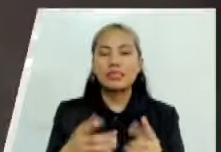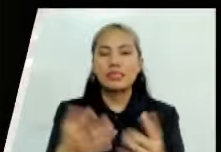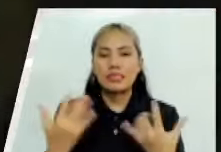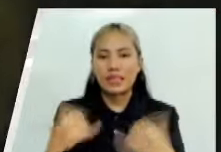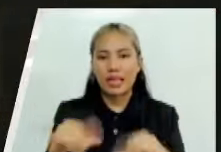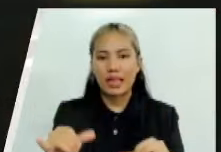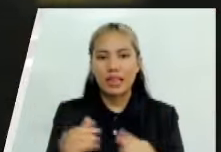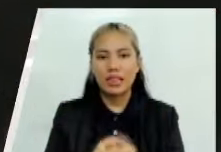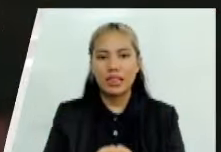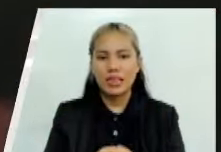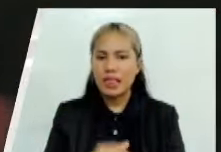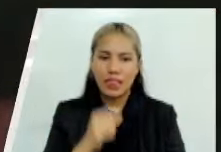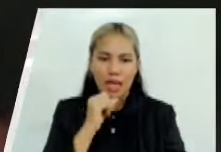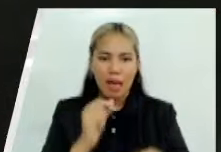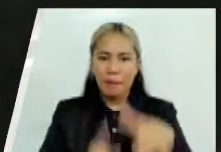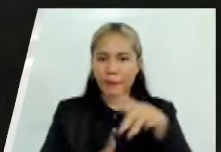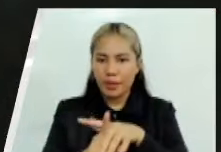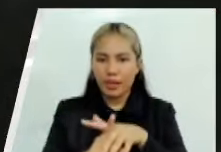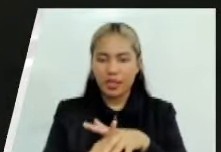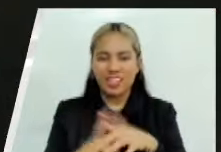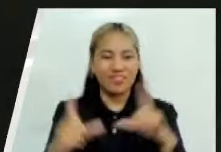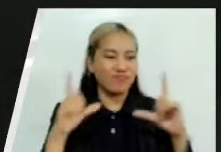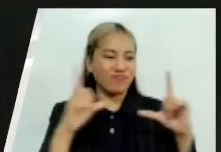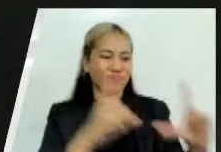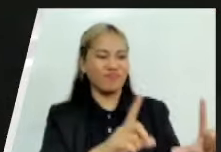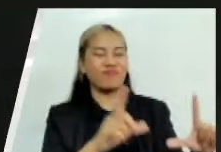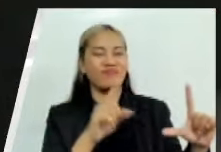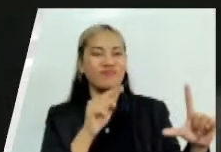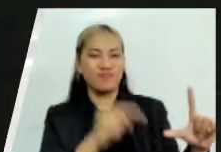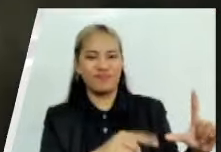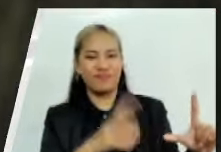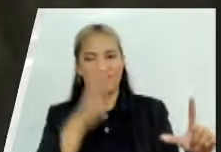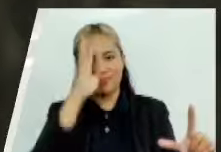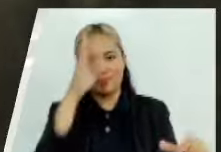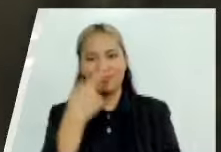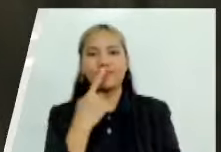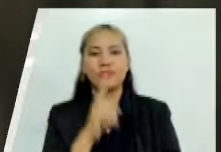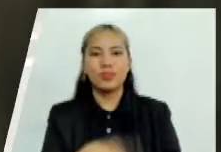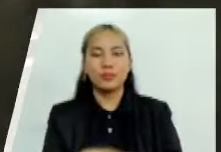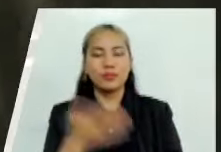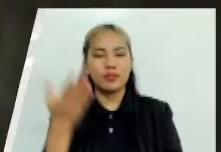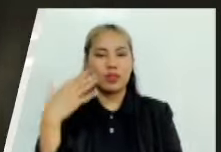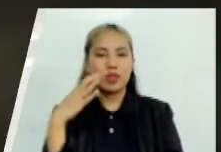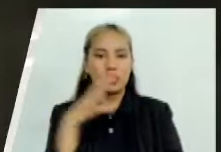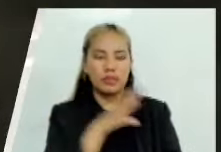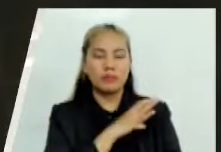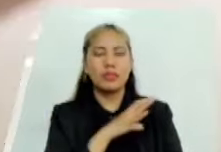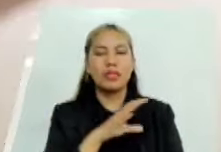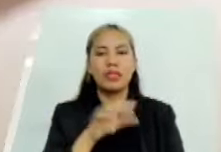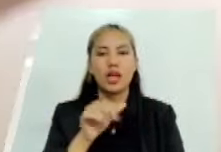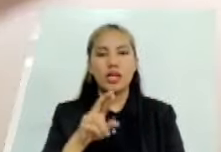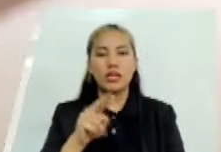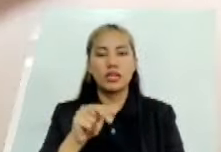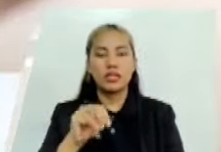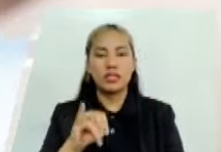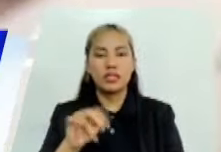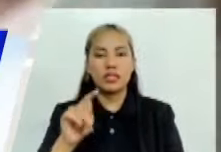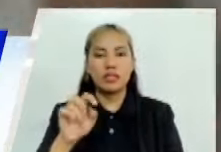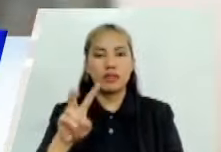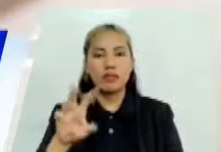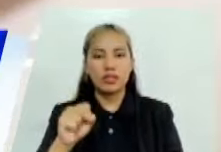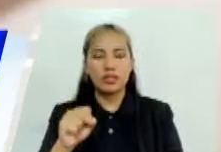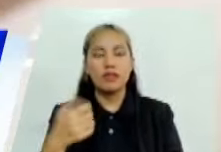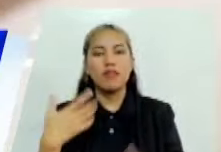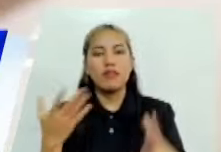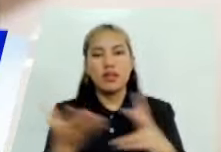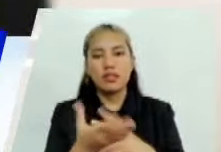pa rin ang tinuturong mastermind na si dating Congressman Arnie Teves. Para paharapin siya sa patong-patong na kasong murder, frustrated murder